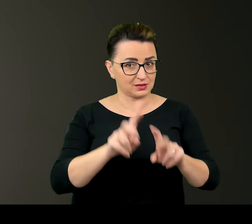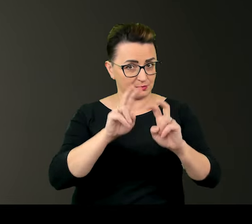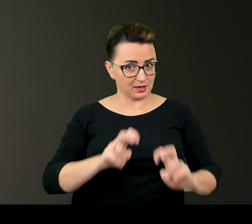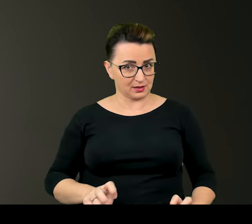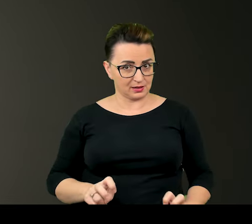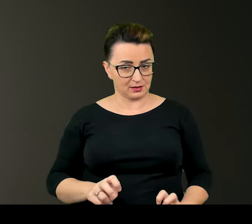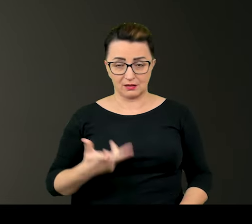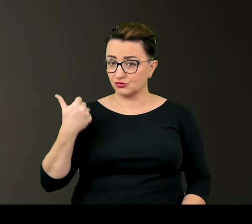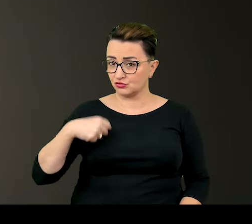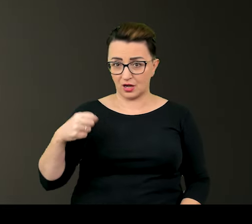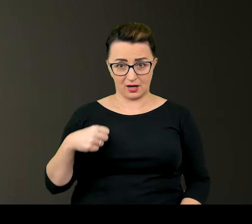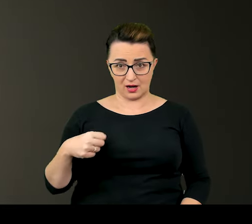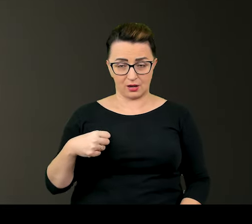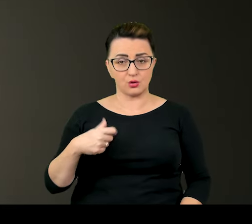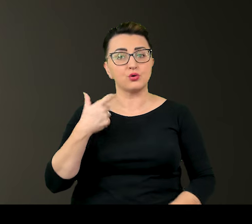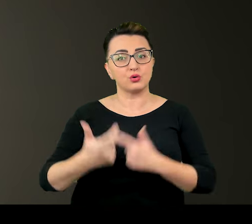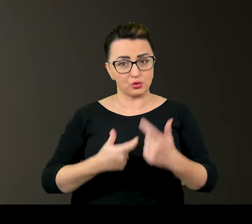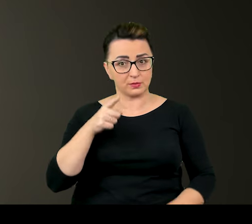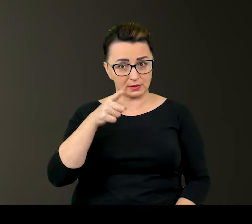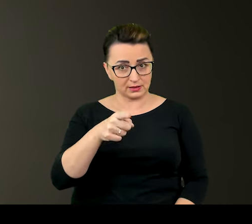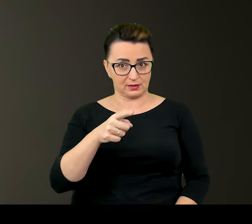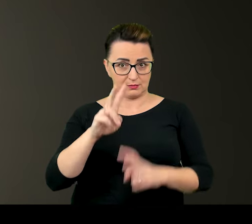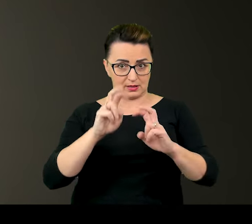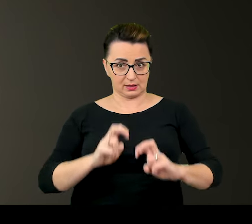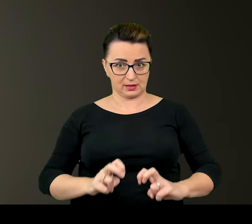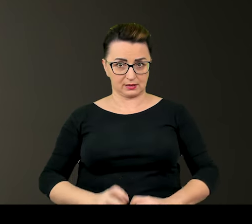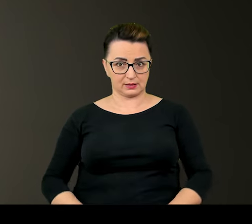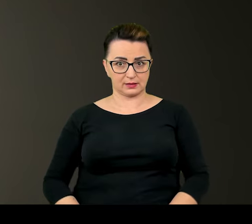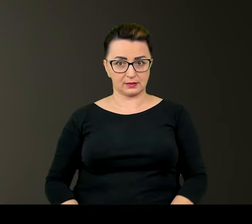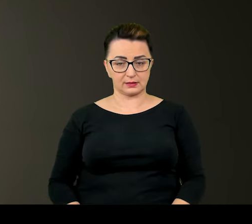czekaj, zabierz siostrę na badanie. Nie czekaj, zrób badania.